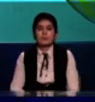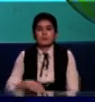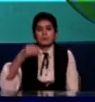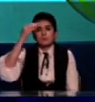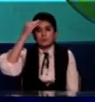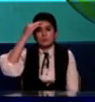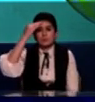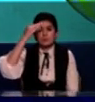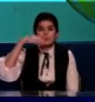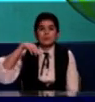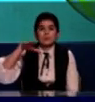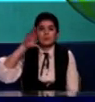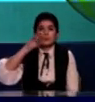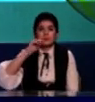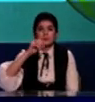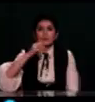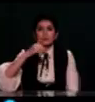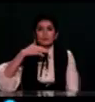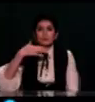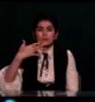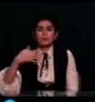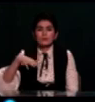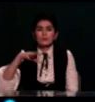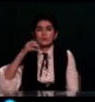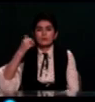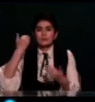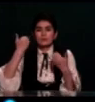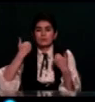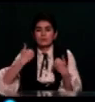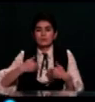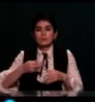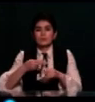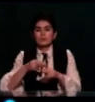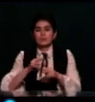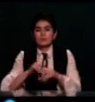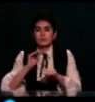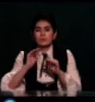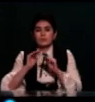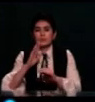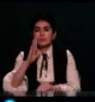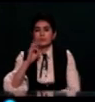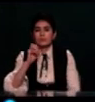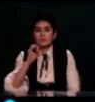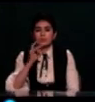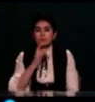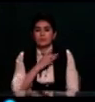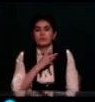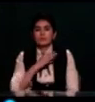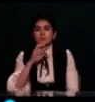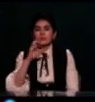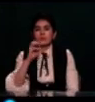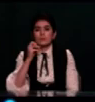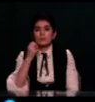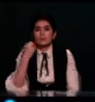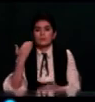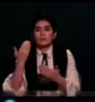Головной нервный узел, то есть вот он большой. По всему телу расположены у нас вертикальные нервные системы и